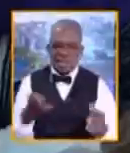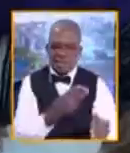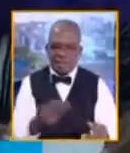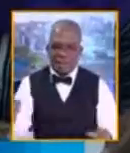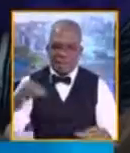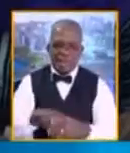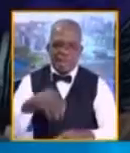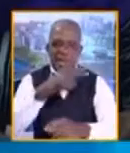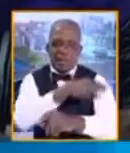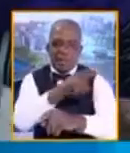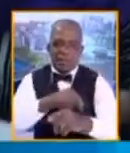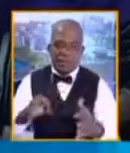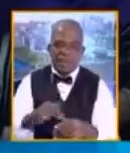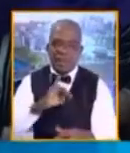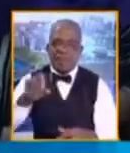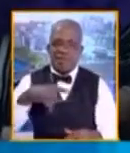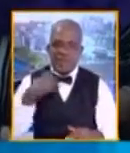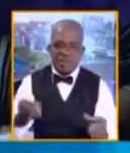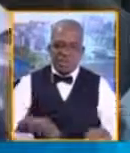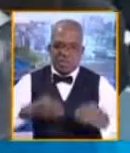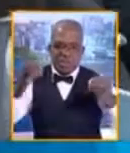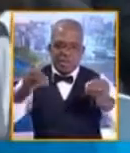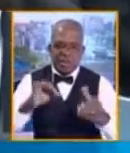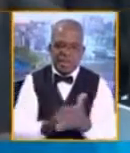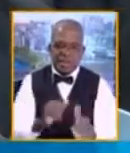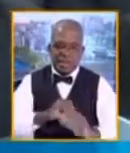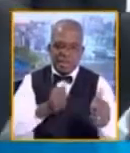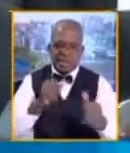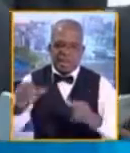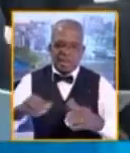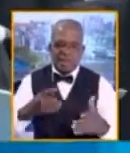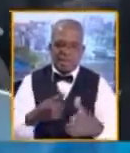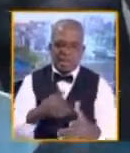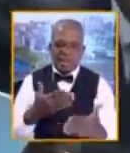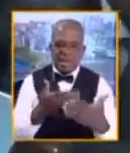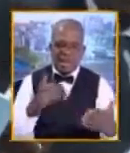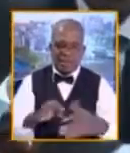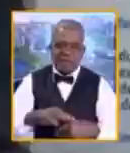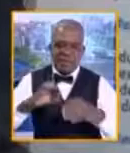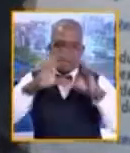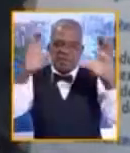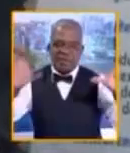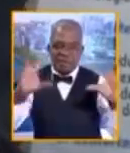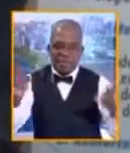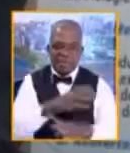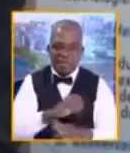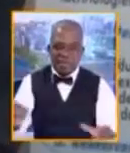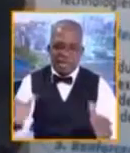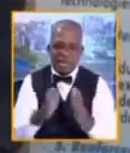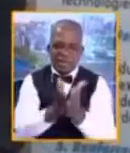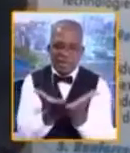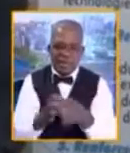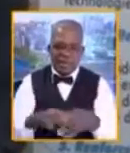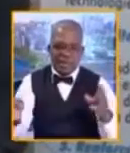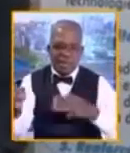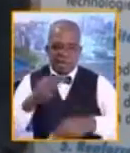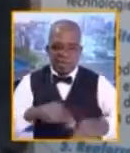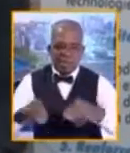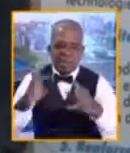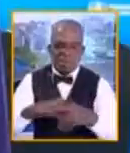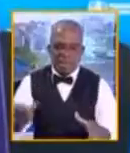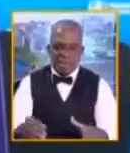la remise de ce don a été précédée de la cérémonie de présentation officielle du document de stratégie de coopération